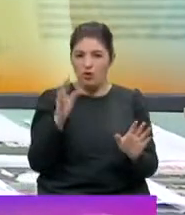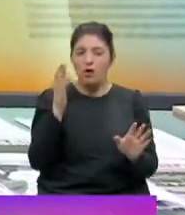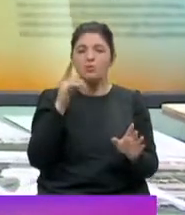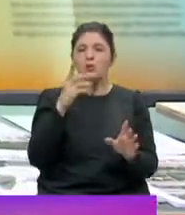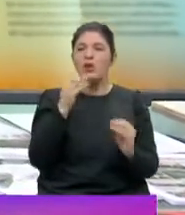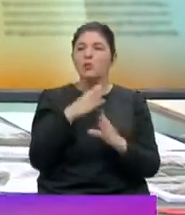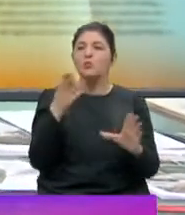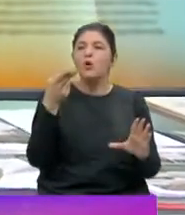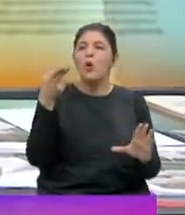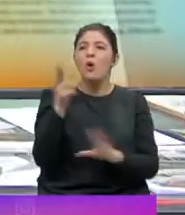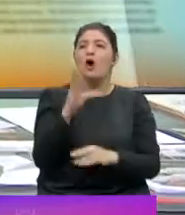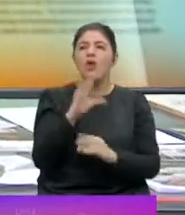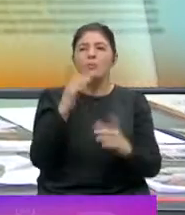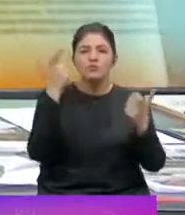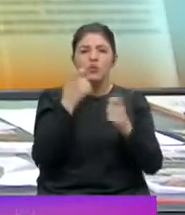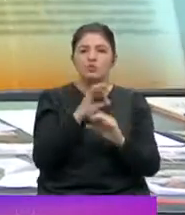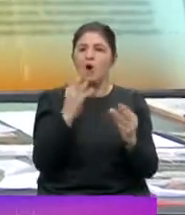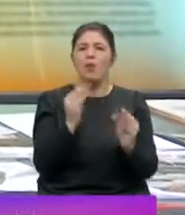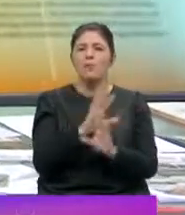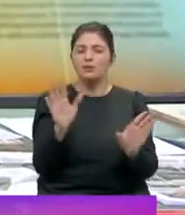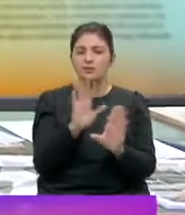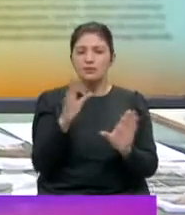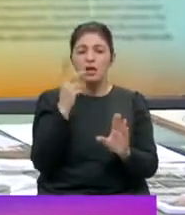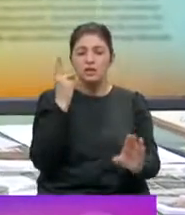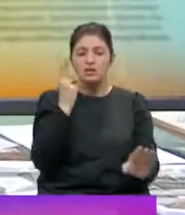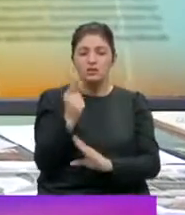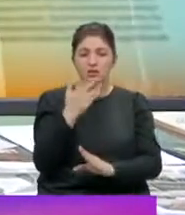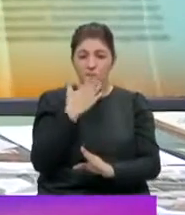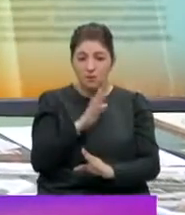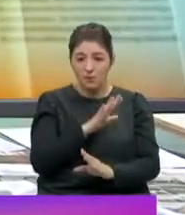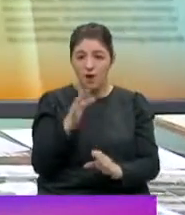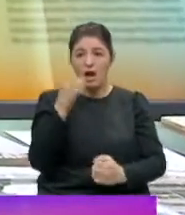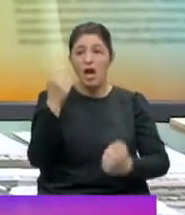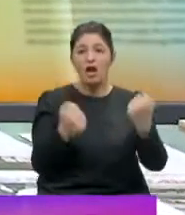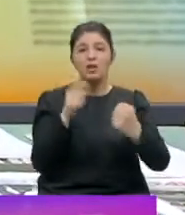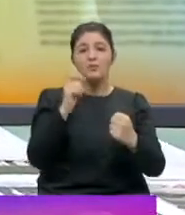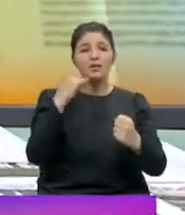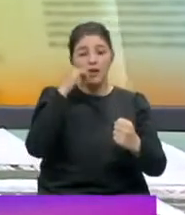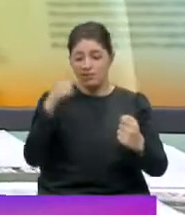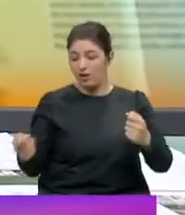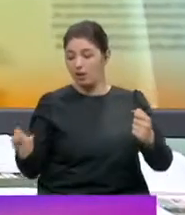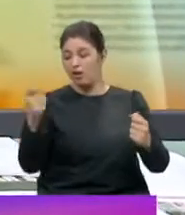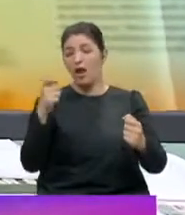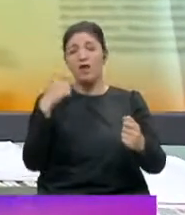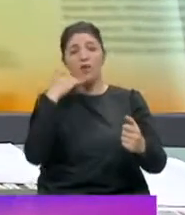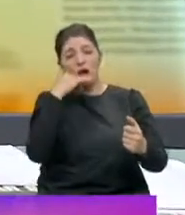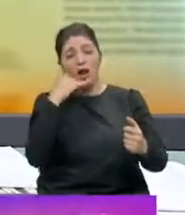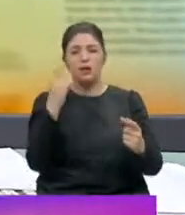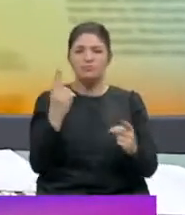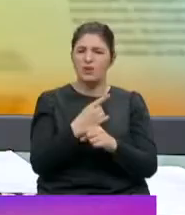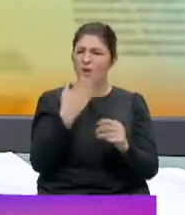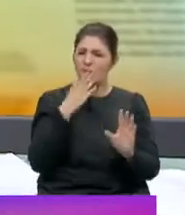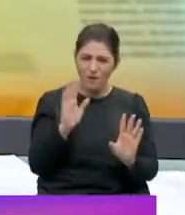büyük cinayet olamaz, sorumsuzluk olamaz. Sürat yok, araç kullanırken cep telefonuna bakmak, konuşmak vesaire